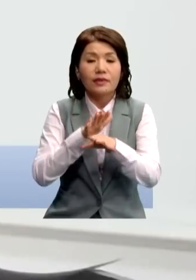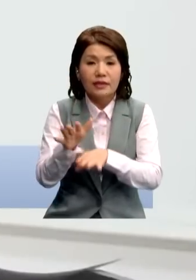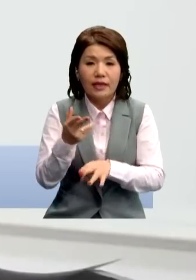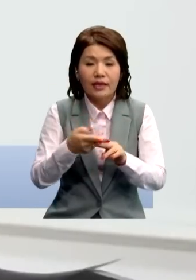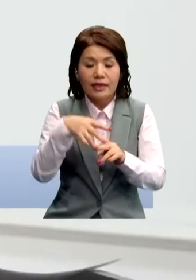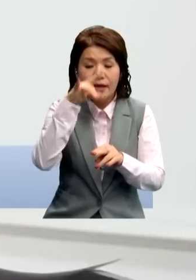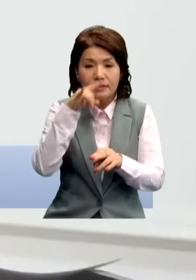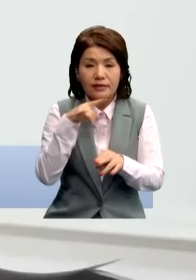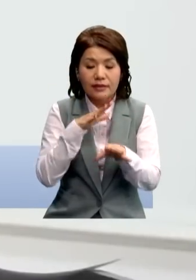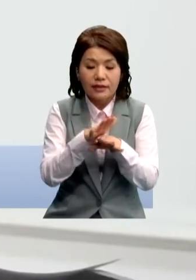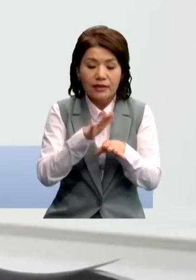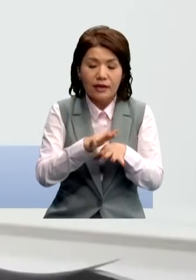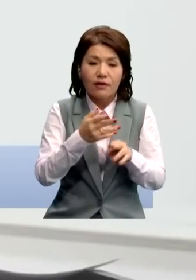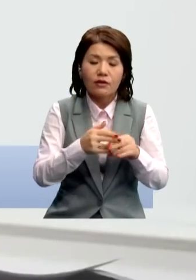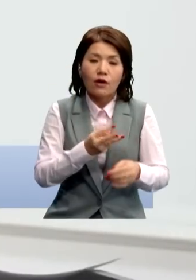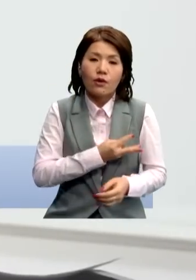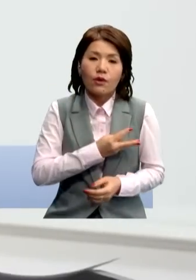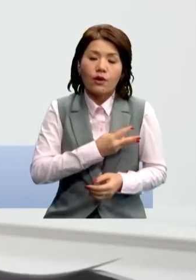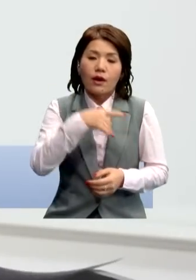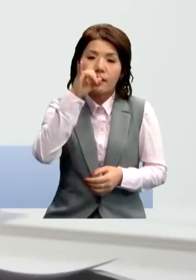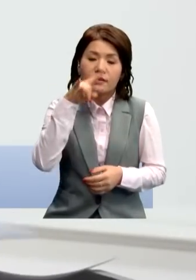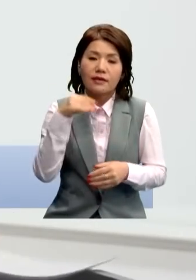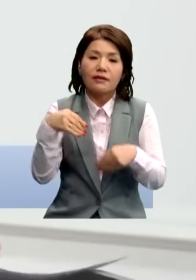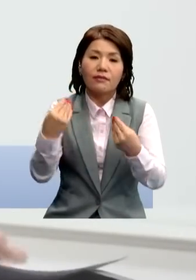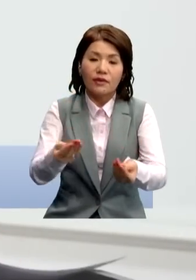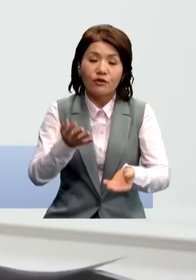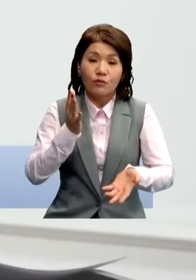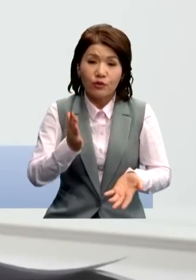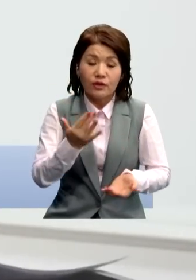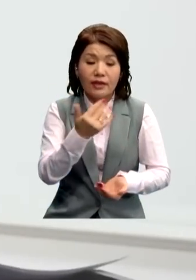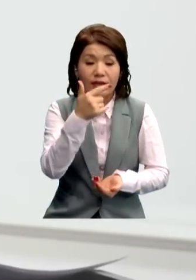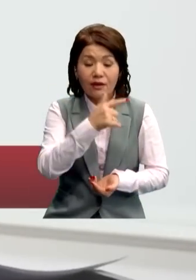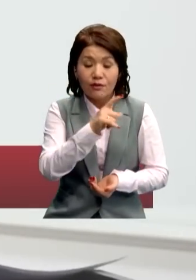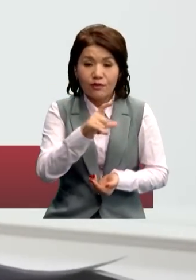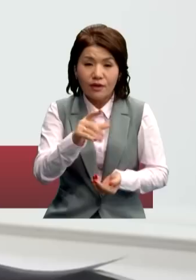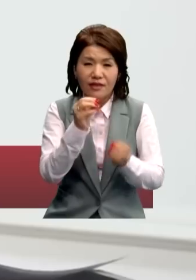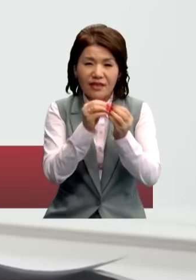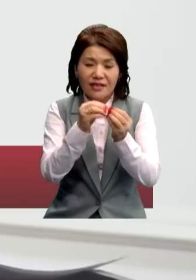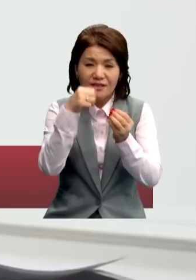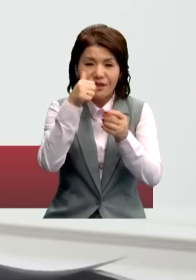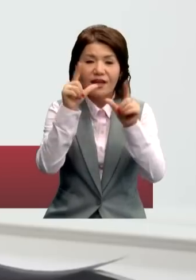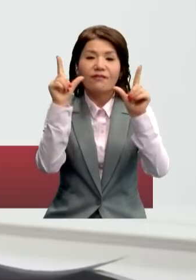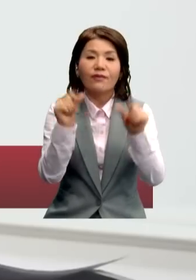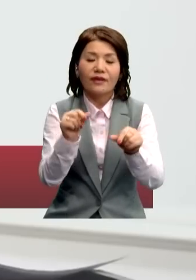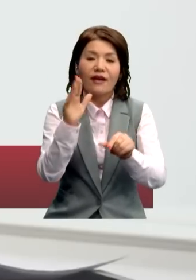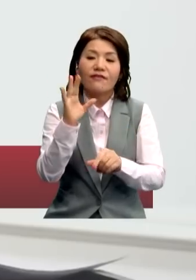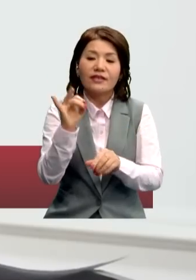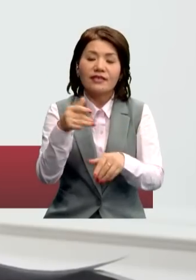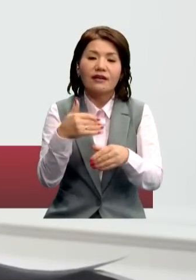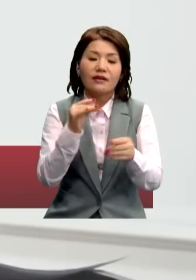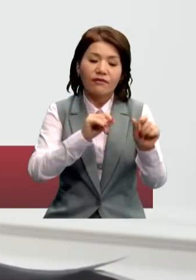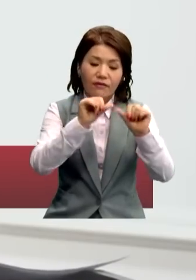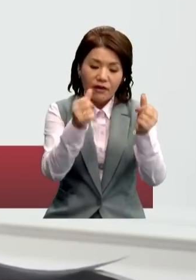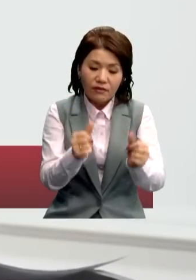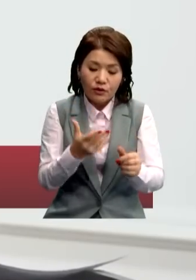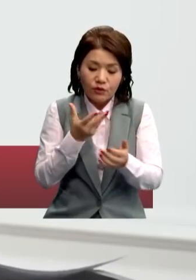оларды Қазақстанда жүзеге асыруға ықыласты қазақтарға берілетін болады. Мұндай азаматтар 10 жылдық жеңілдетілген виза рәсімдеп Қазақстанда